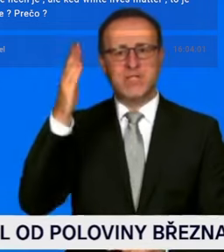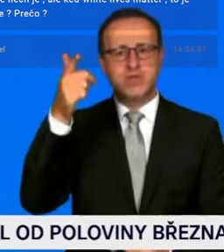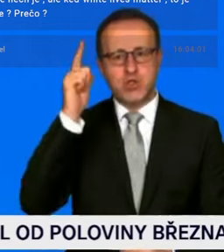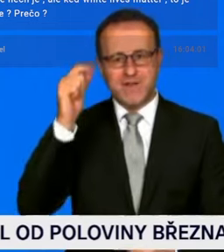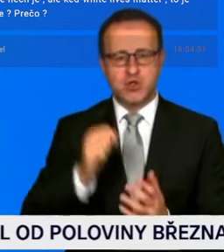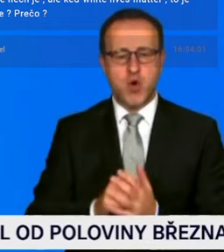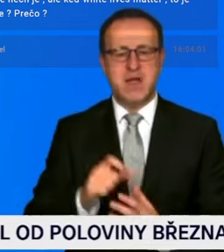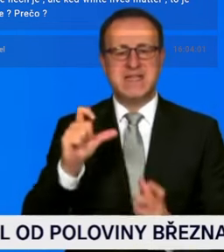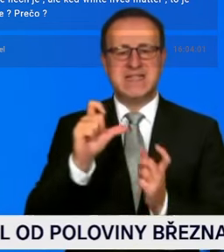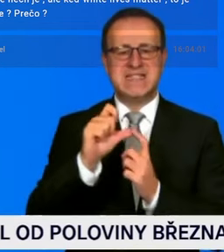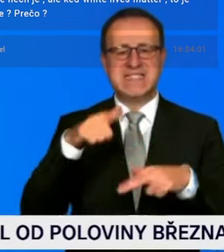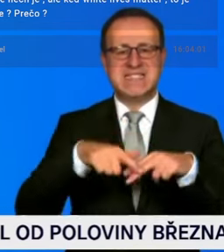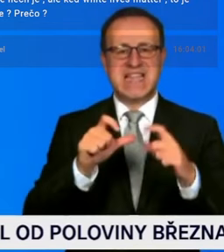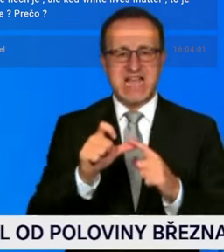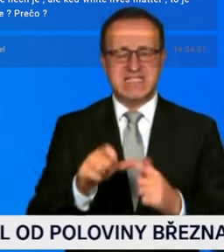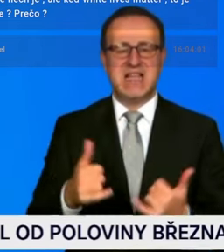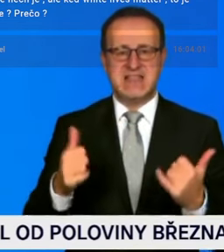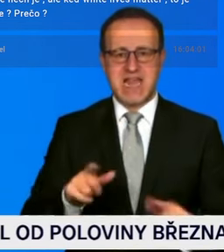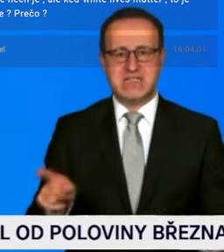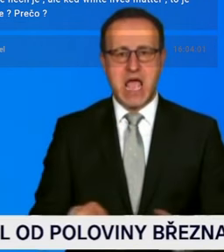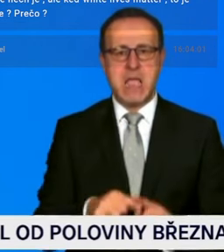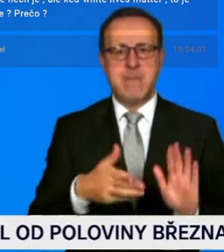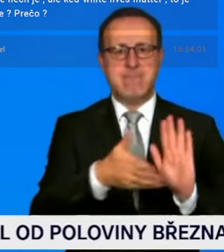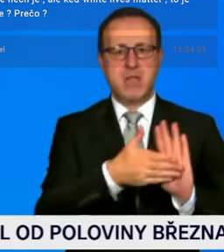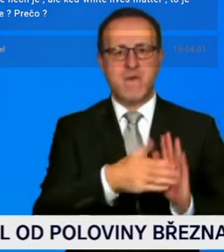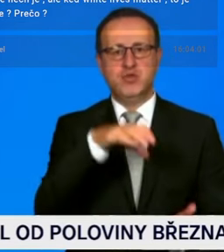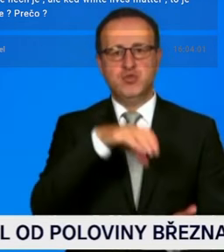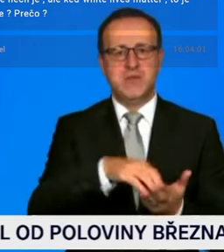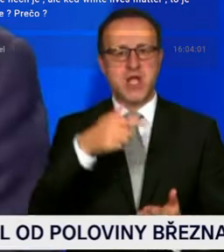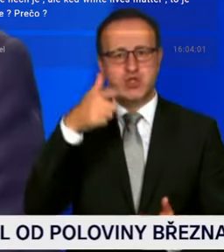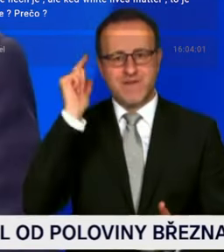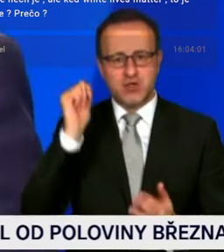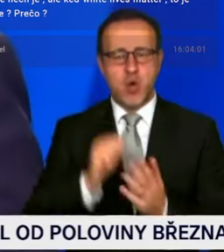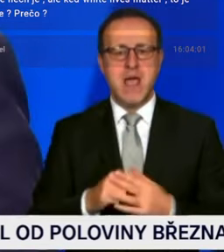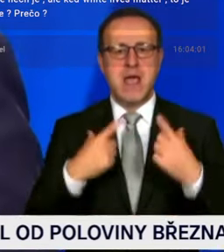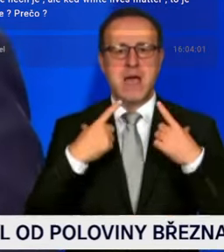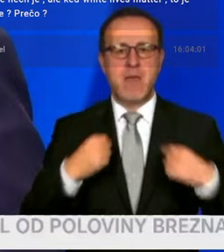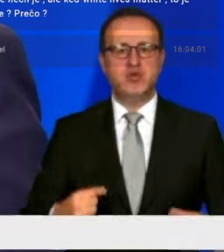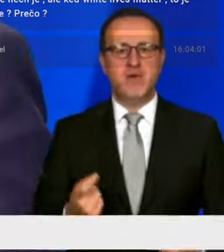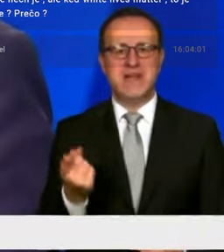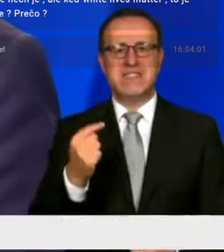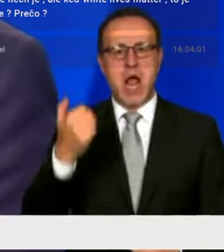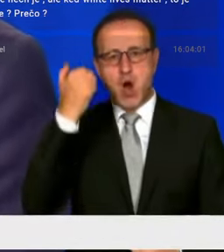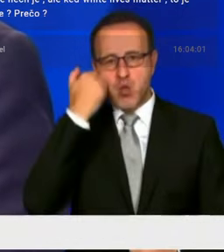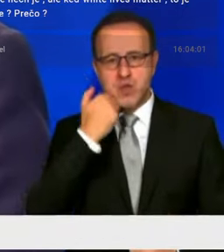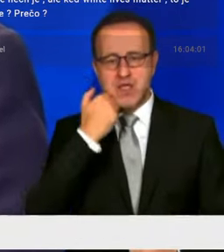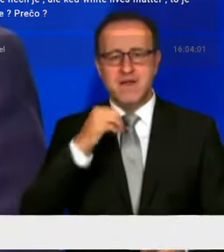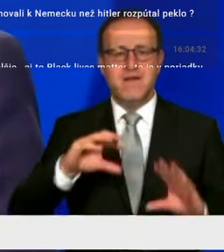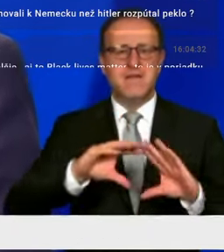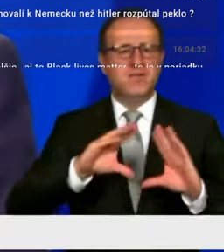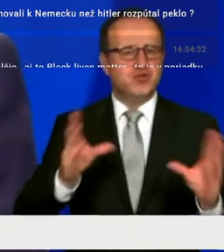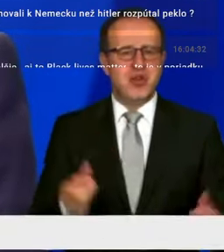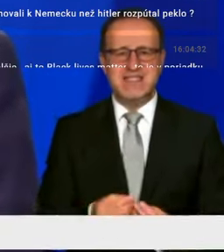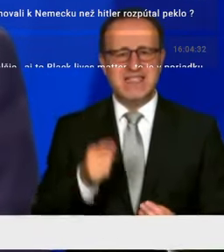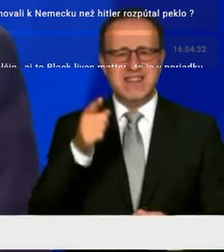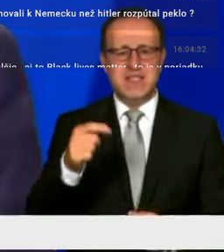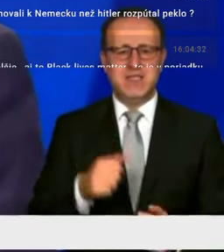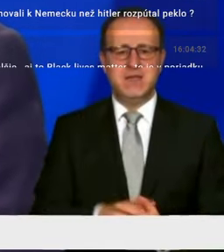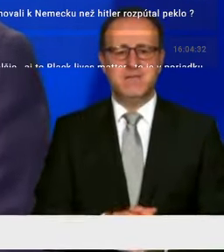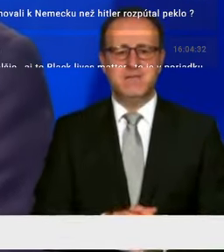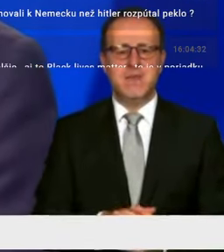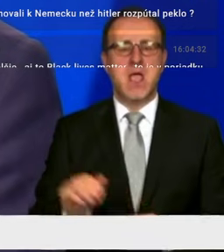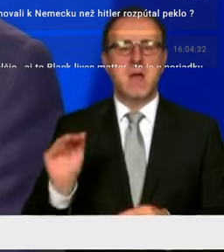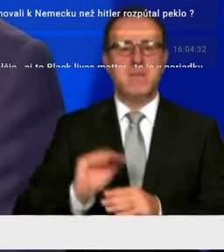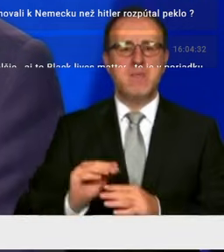SAS teraz už aj matovičov Slovensko Remišovej za ľudí všetci tí okrem PS ktorí tu nevládli okrem